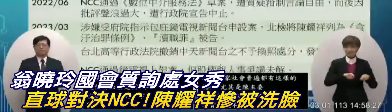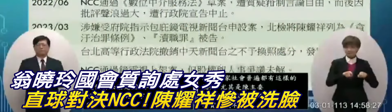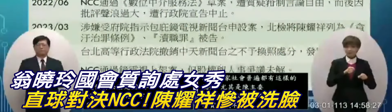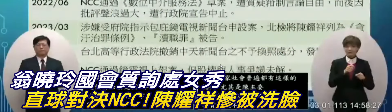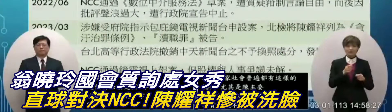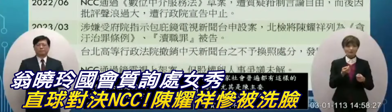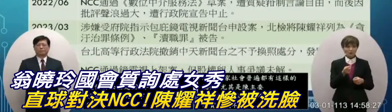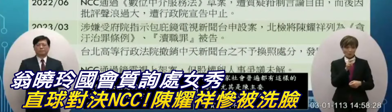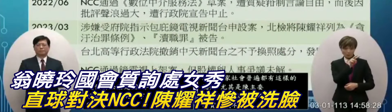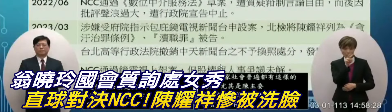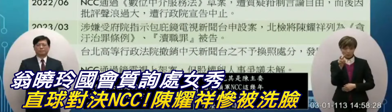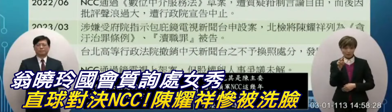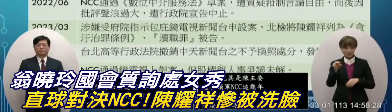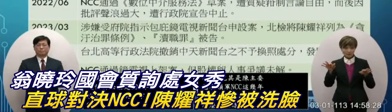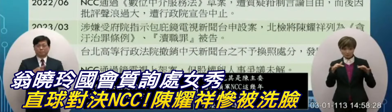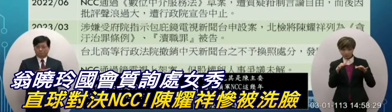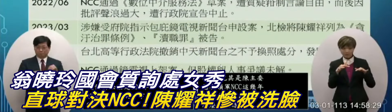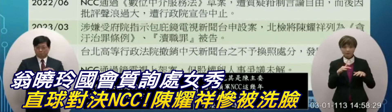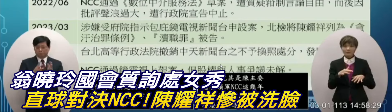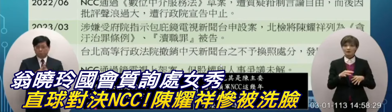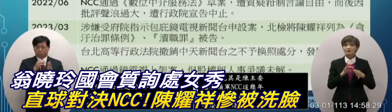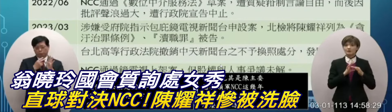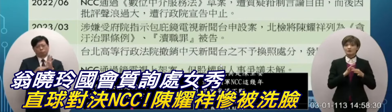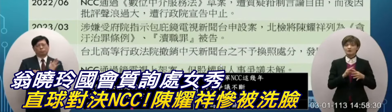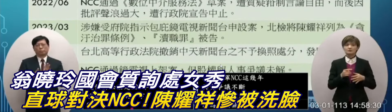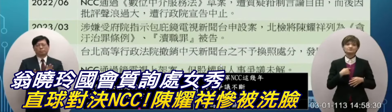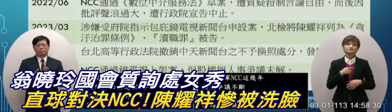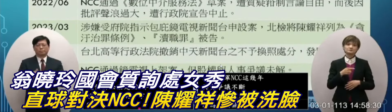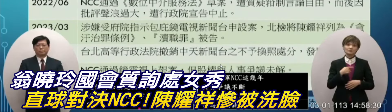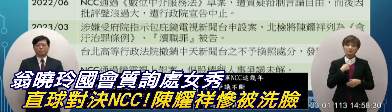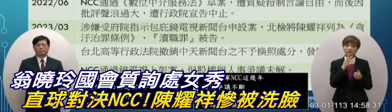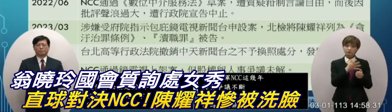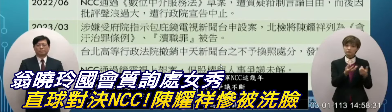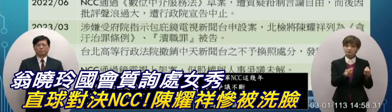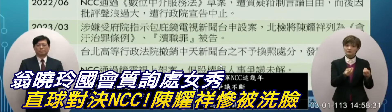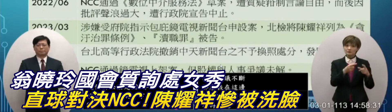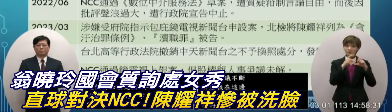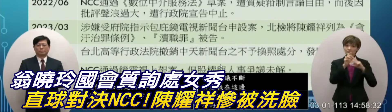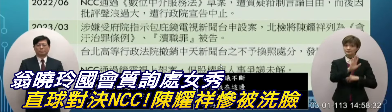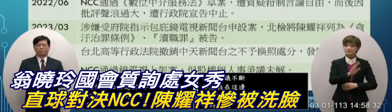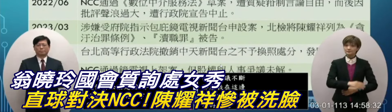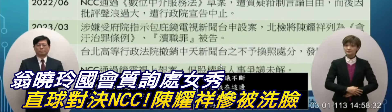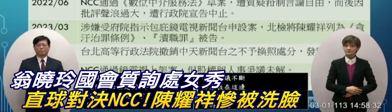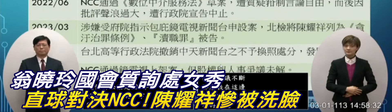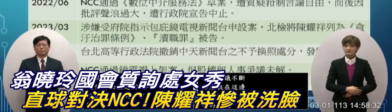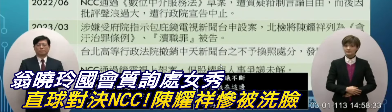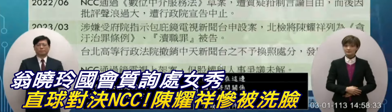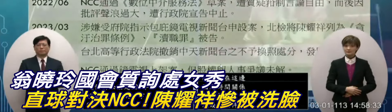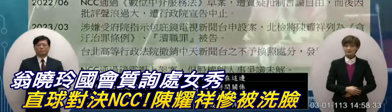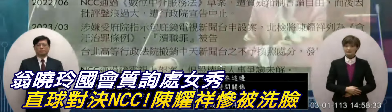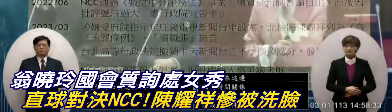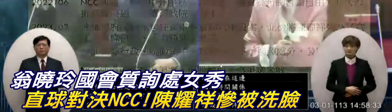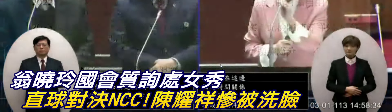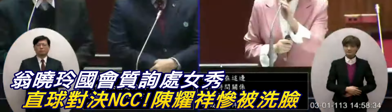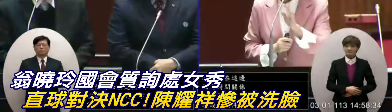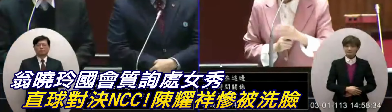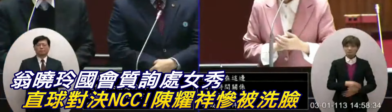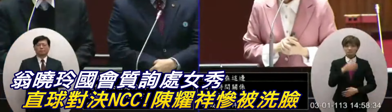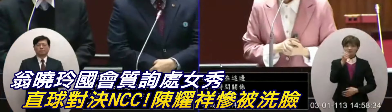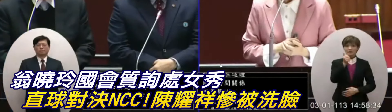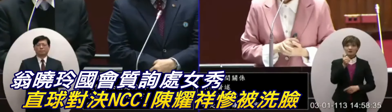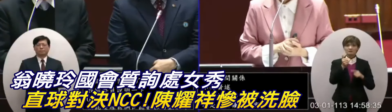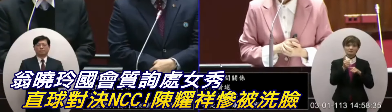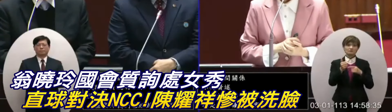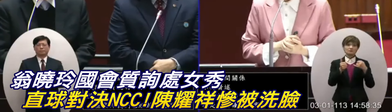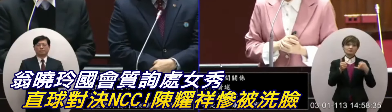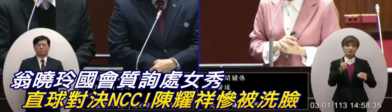件。那么 这些案件我们已经对外说明过了， 我并没有请教您。 那我是说明一下， 那正所谓累死将帅无能，累